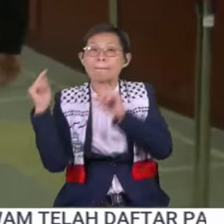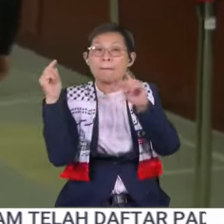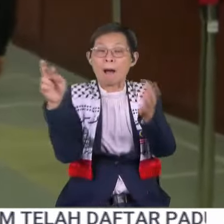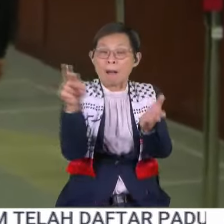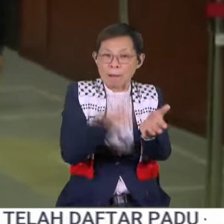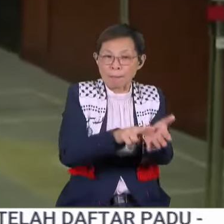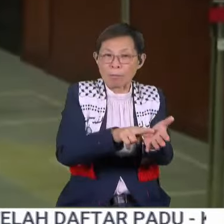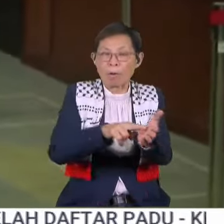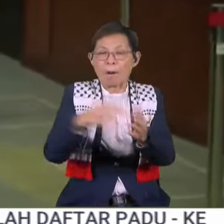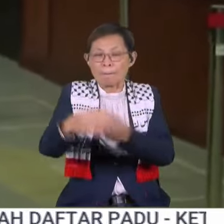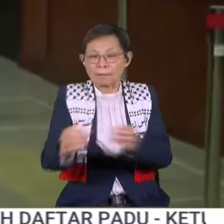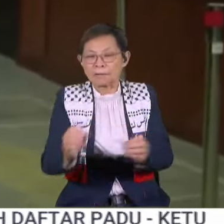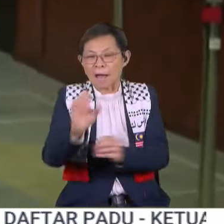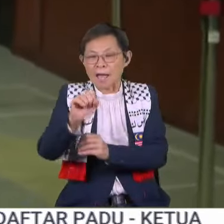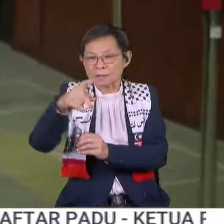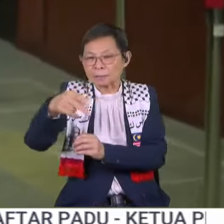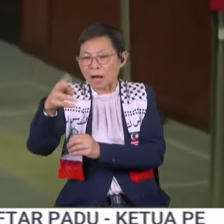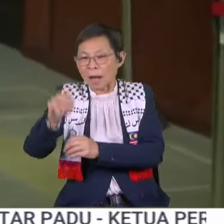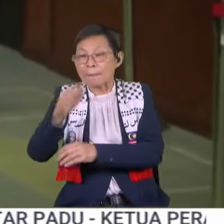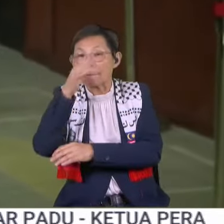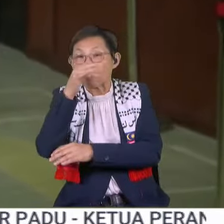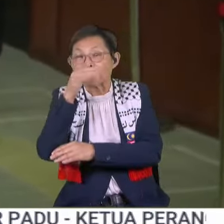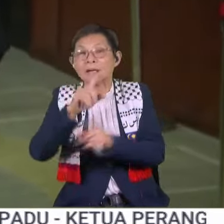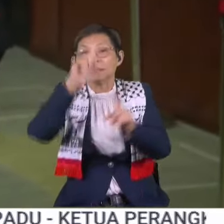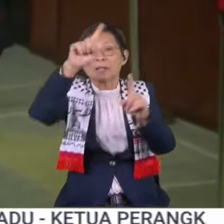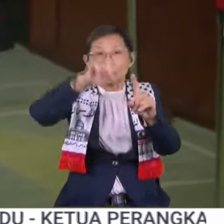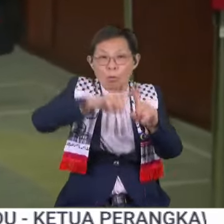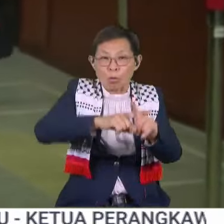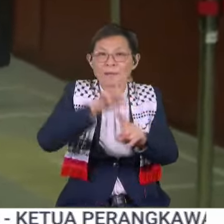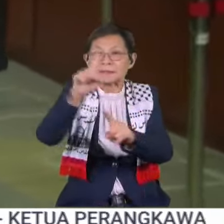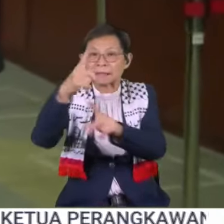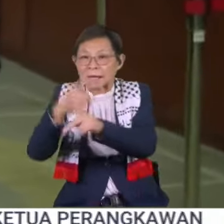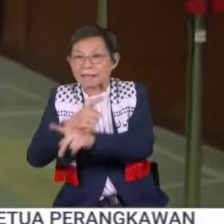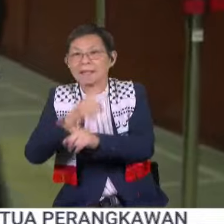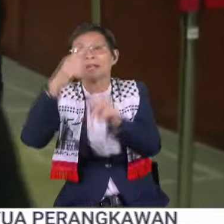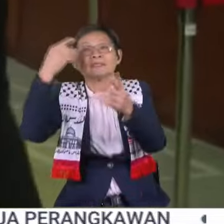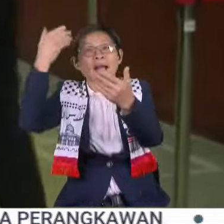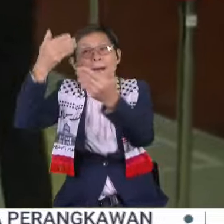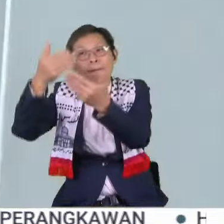di pejabat sprm Melaka Sebulan sekali hingga kes